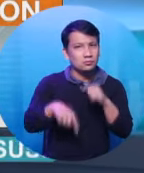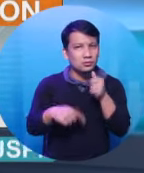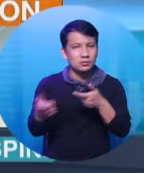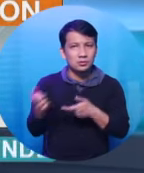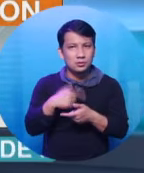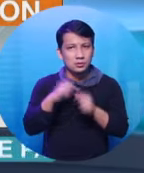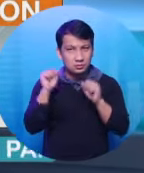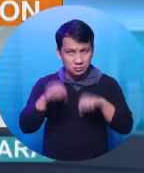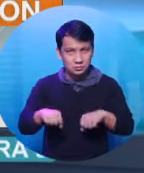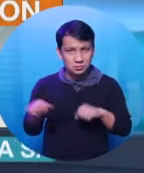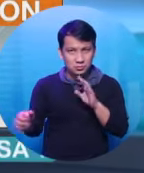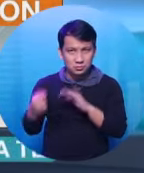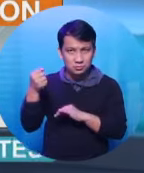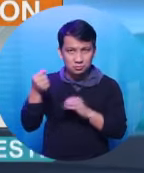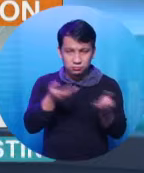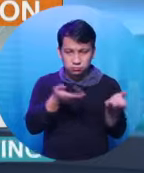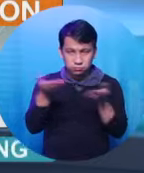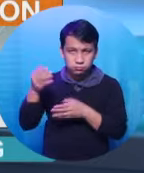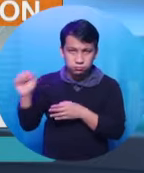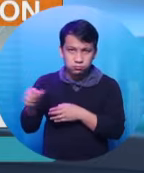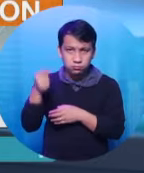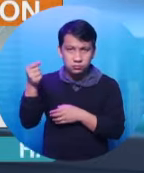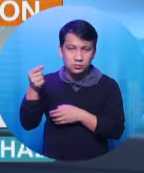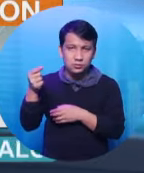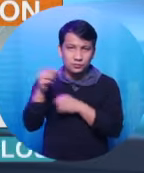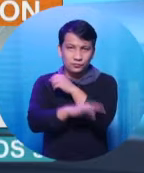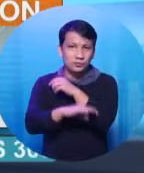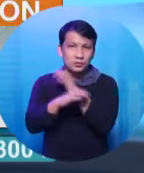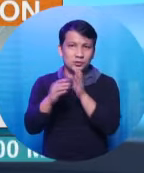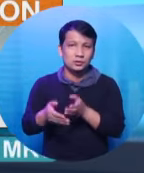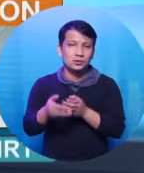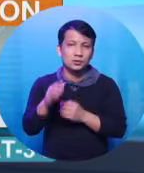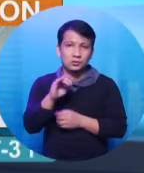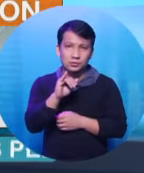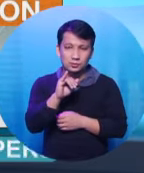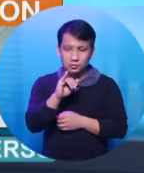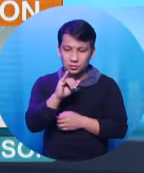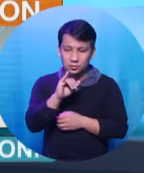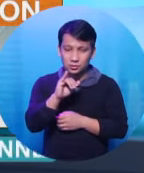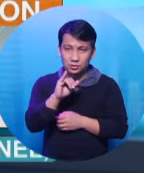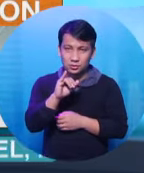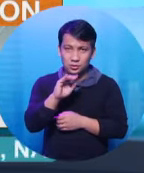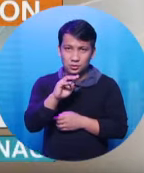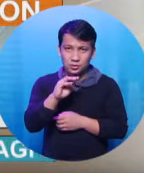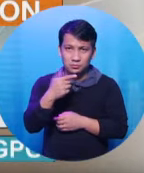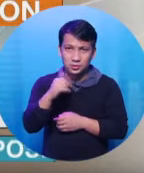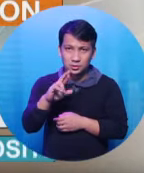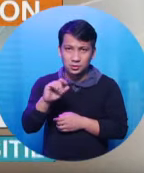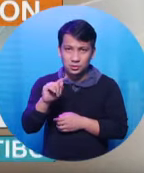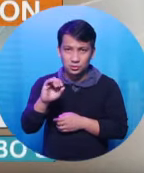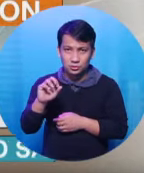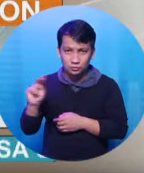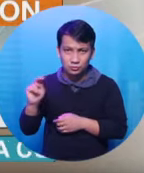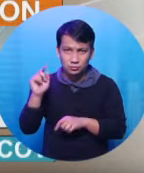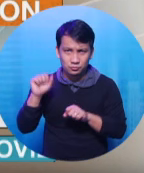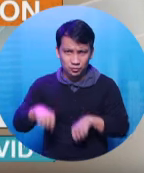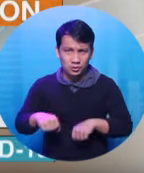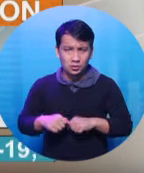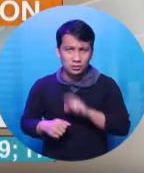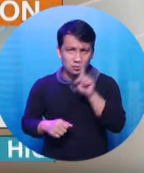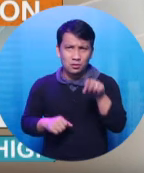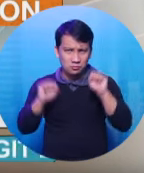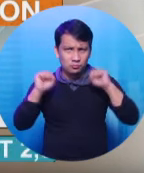baka pwedeng i-hold muna siya bilang isang foreign national sa immigration jail facility. Pwede ba yon?